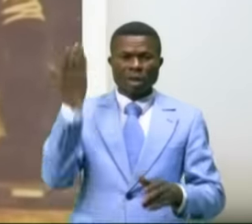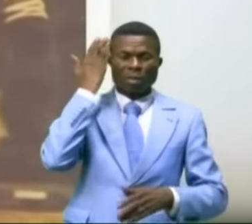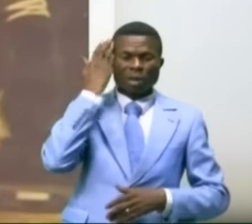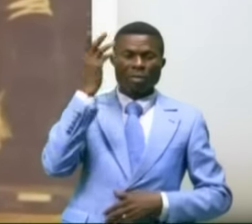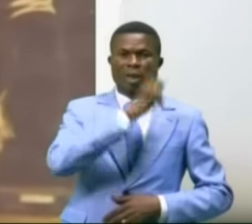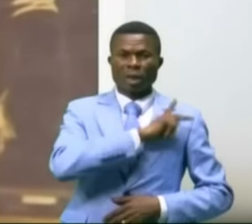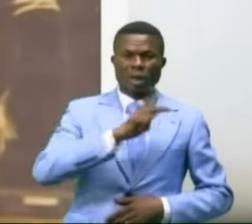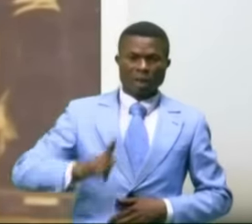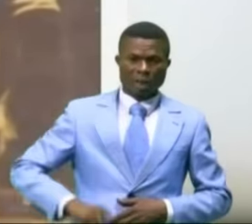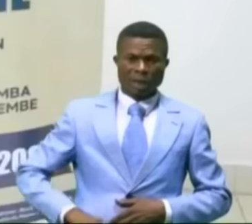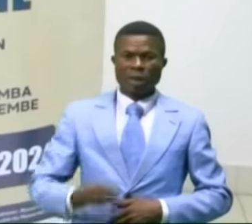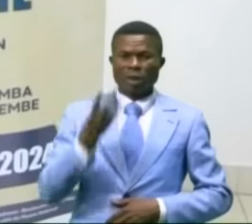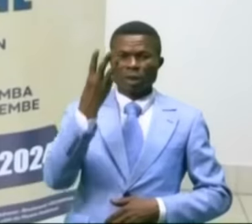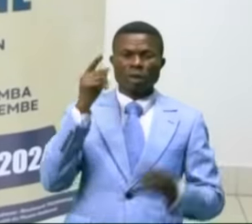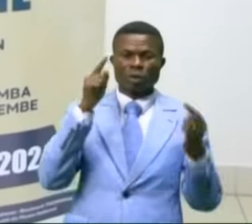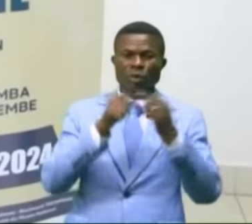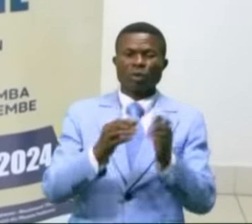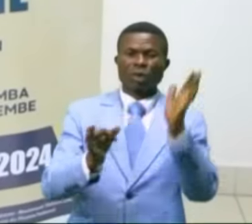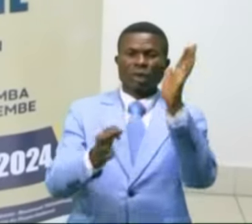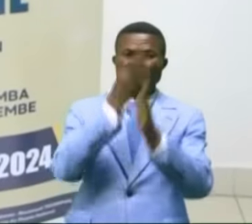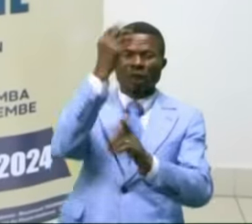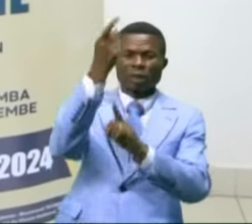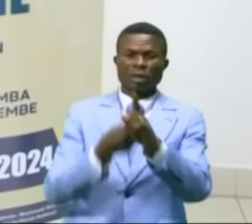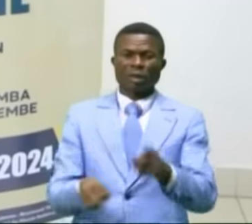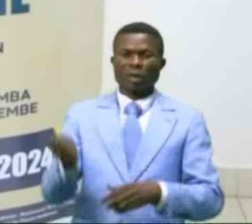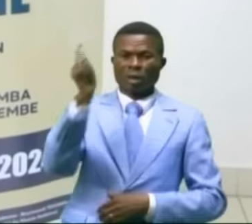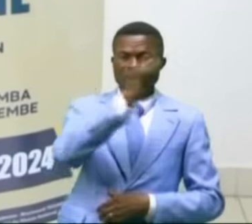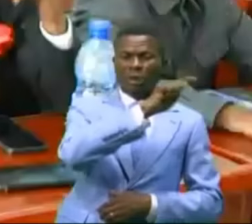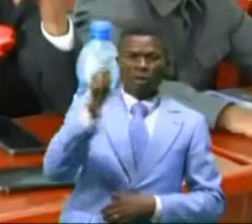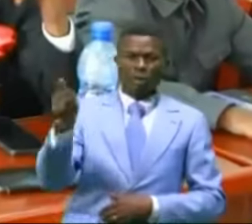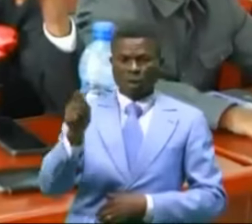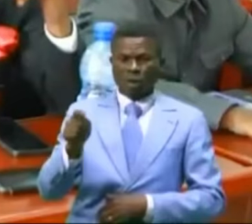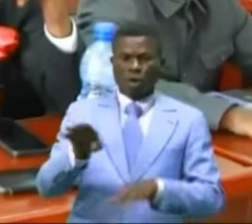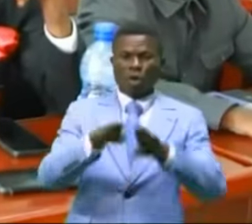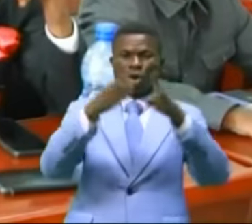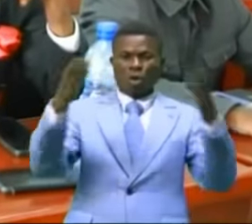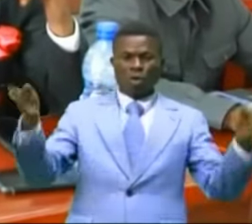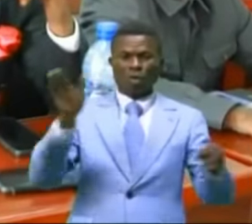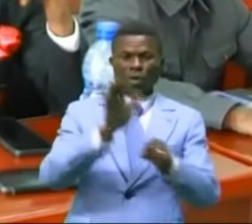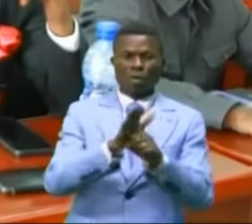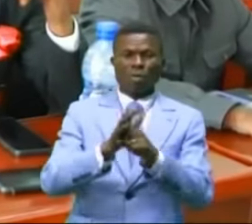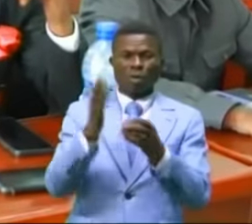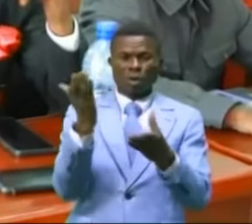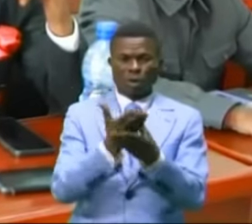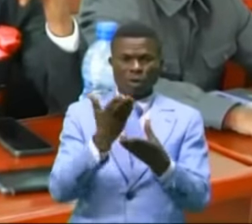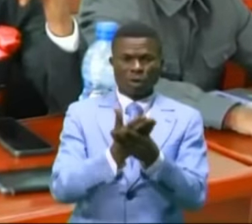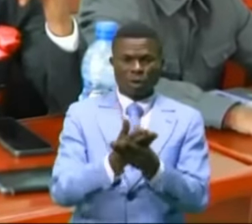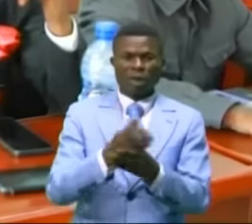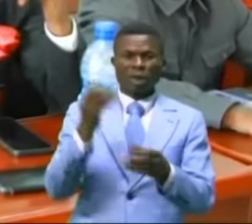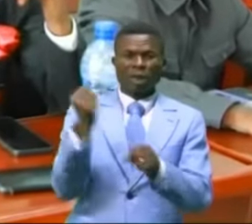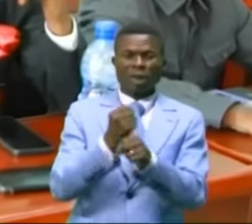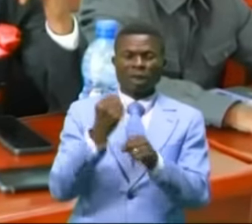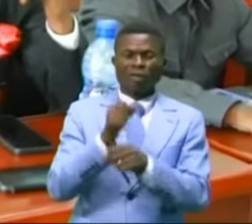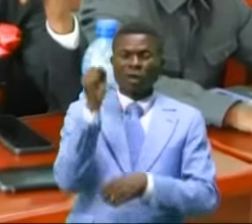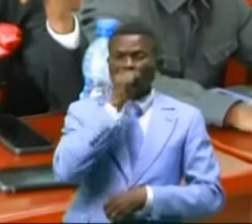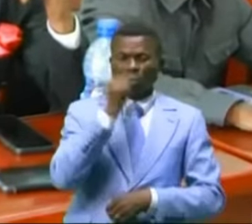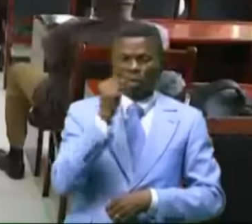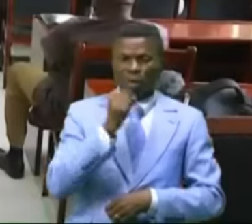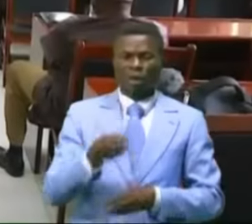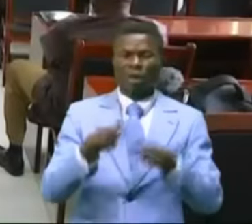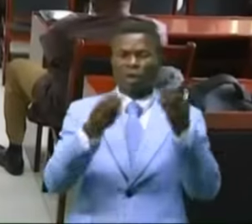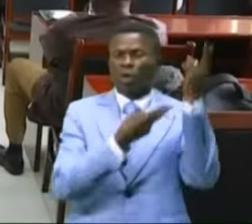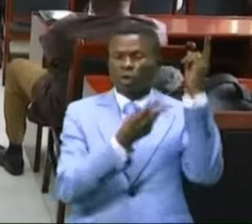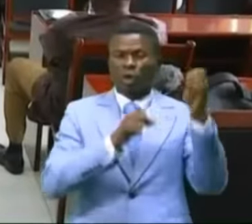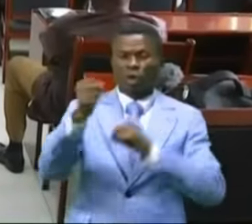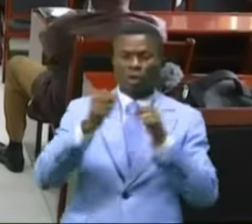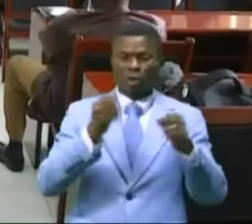Kimbangu du 3 au 13 avril. À la séance d'ouverture, plusieurs documents et œuvres musicales mettant en valeur les